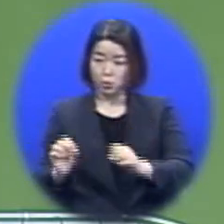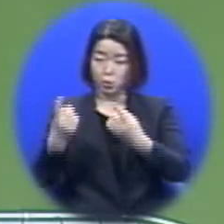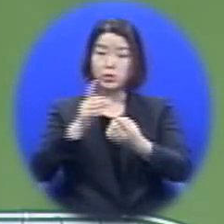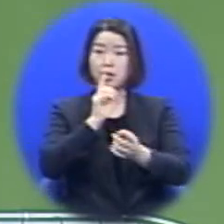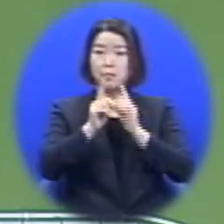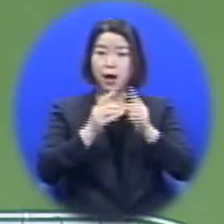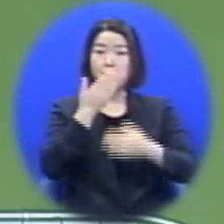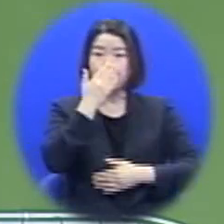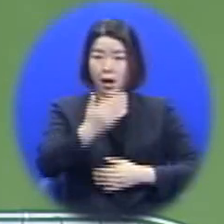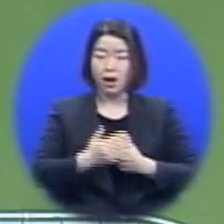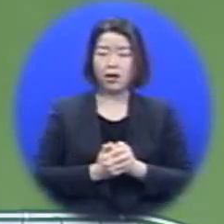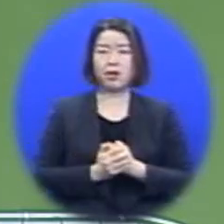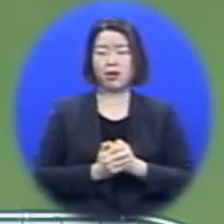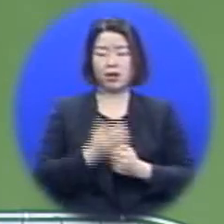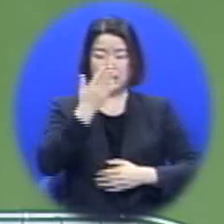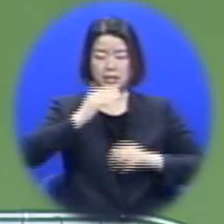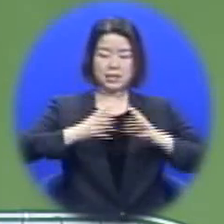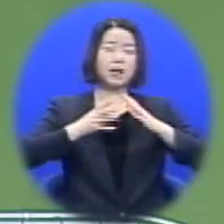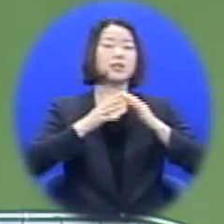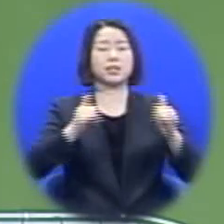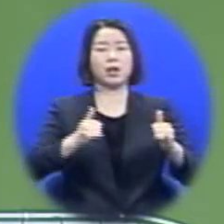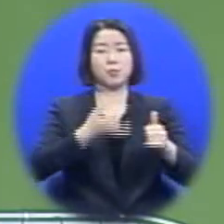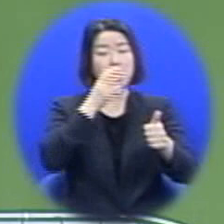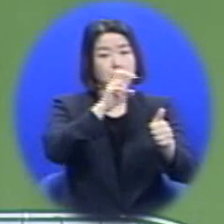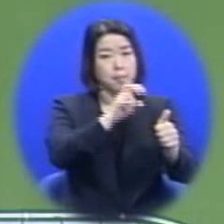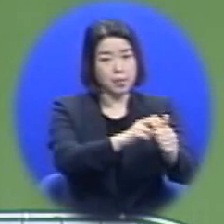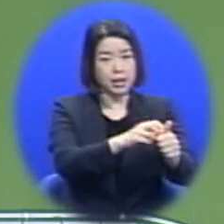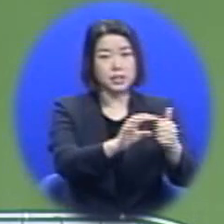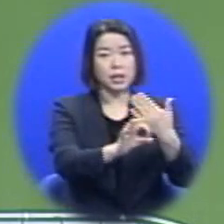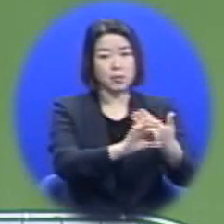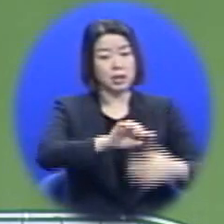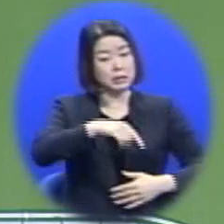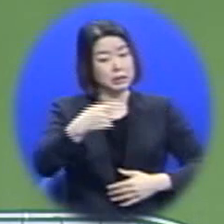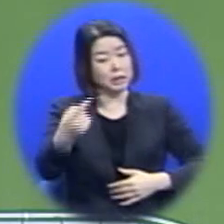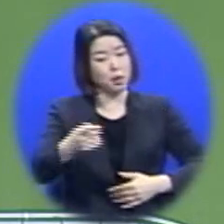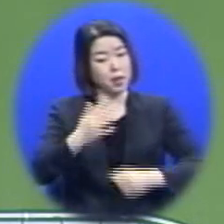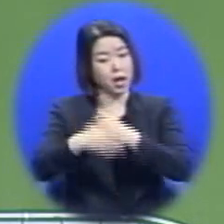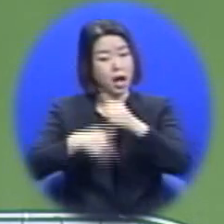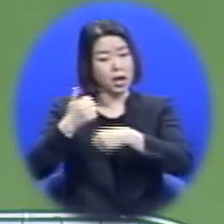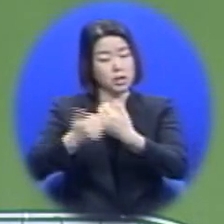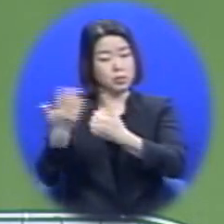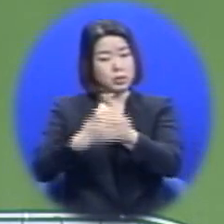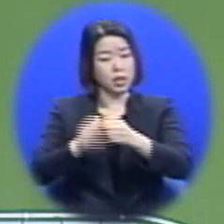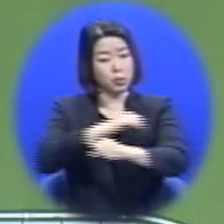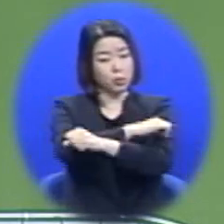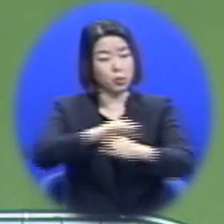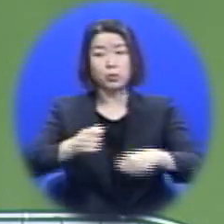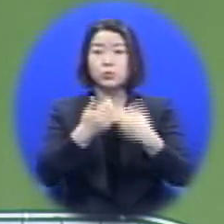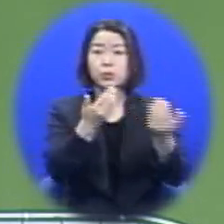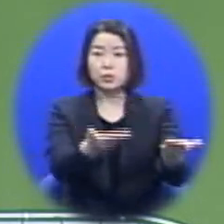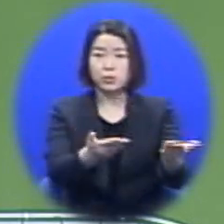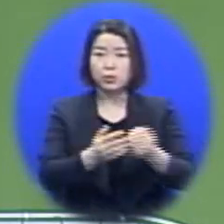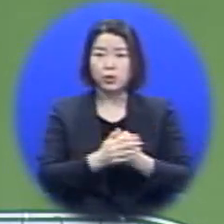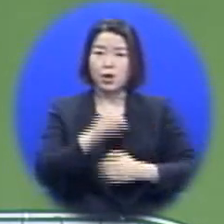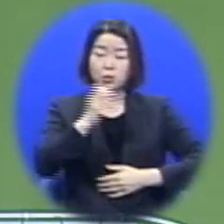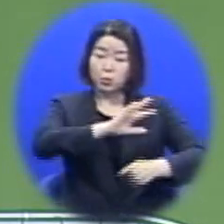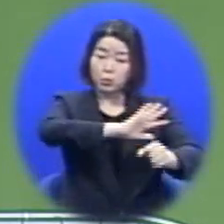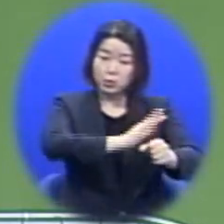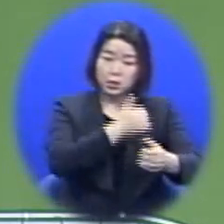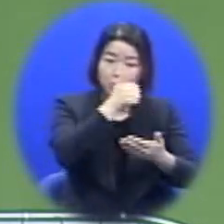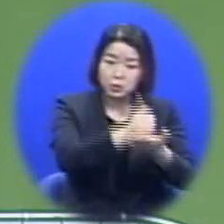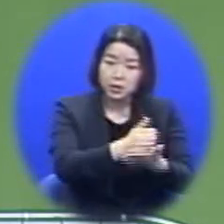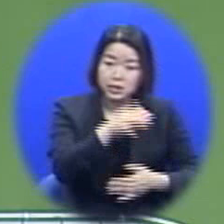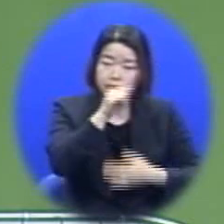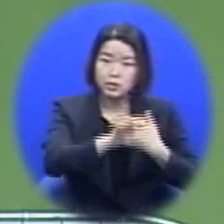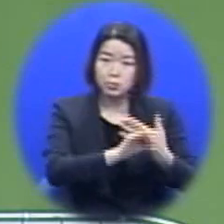왜냐하면 이스라엘 백성들이 하나님에게 배신하면 하나님이 그 다음에 또 다시 은혜로 그것을 용서해 주십니다. 또 잘못 지으면